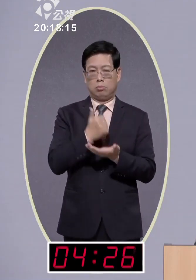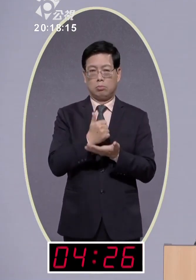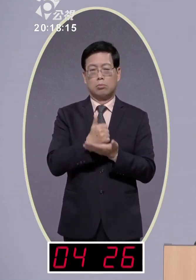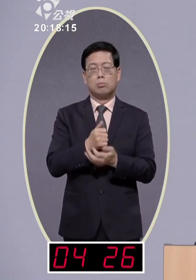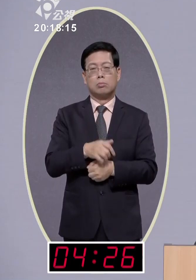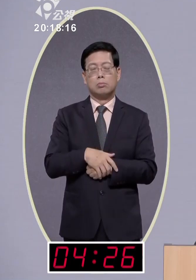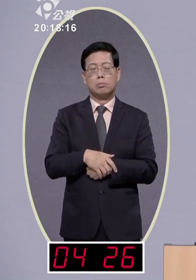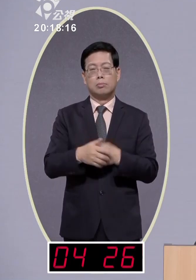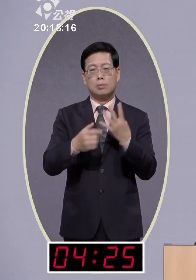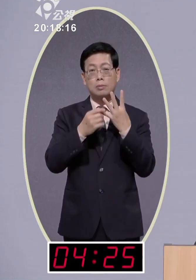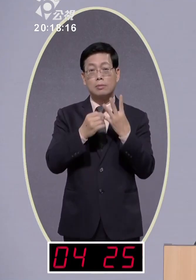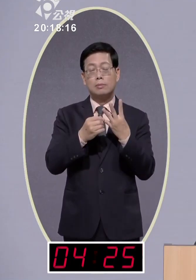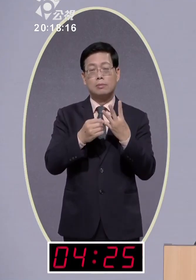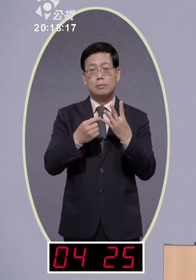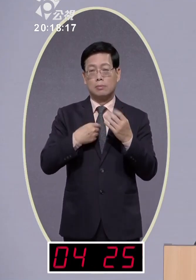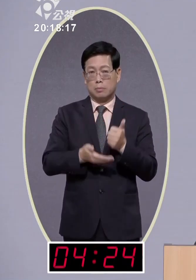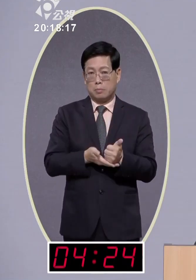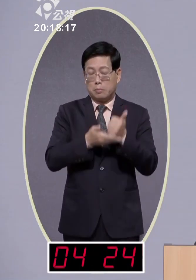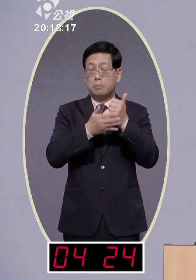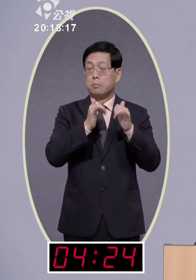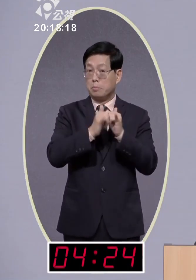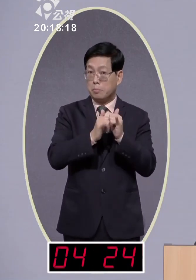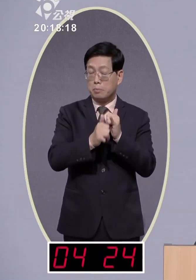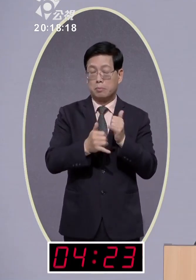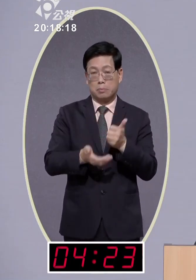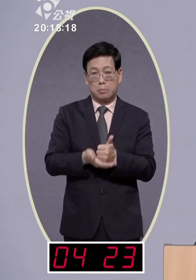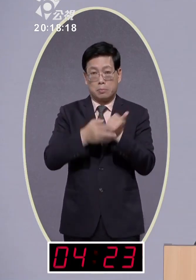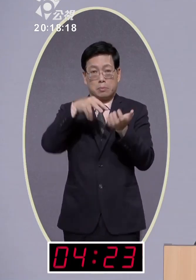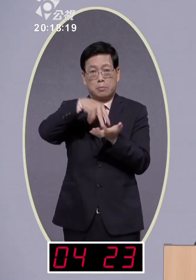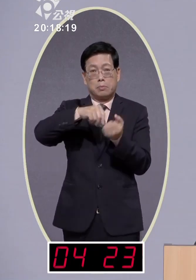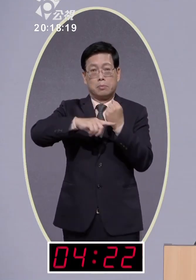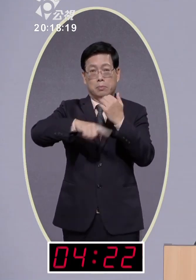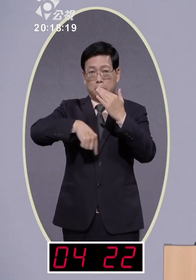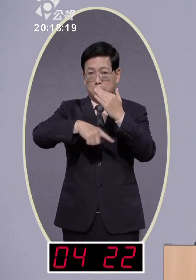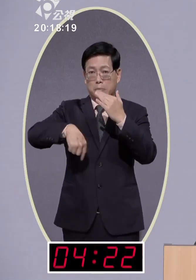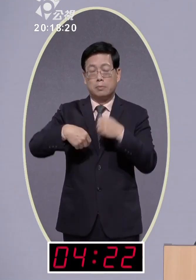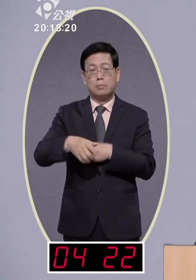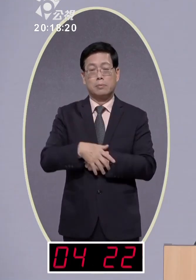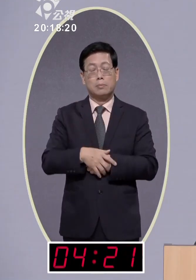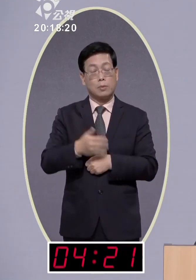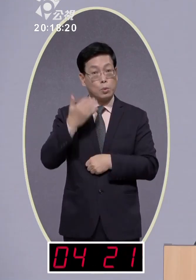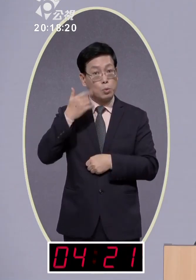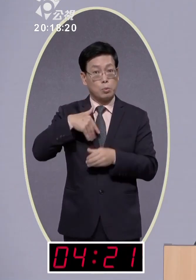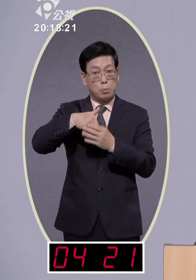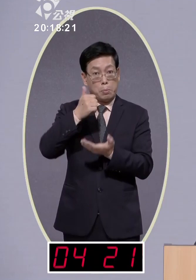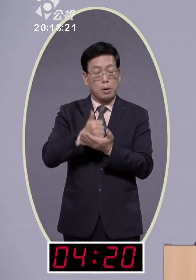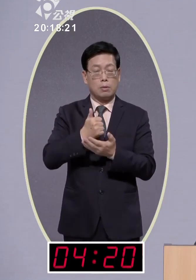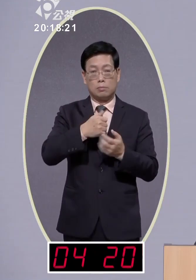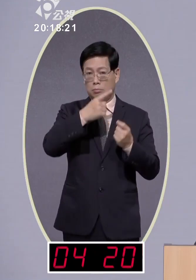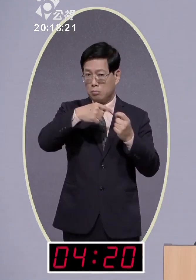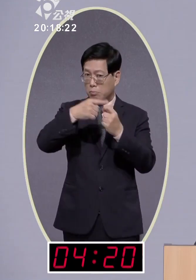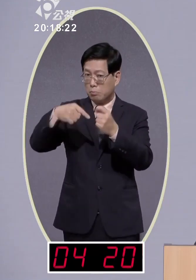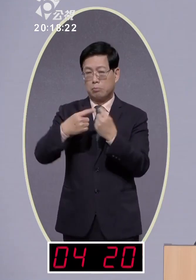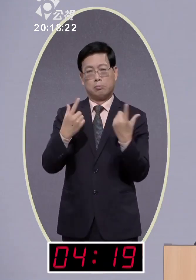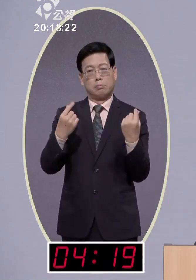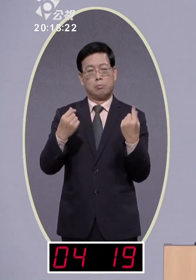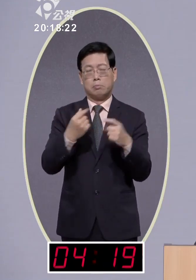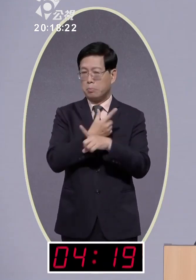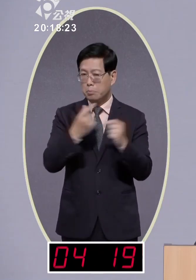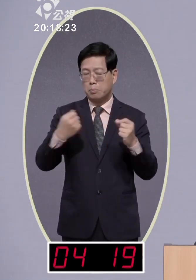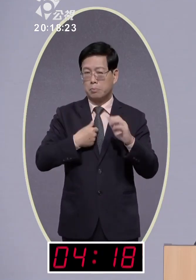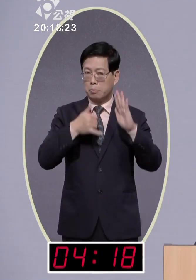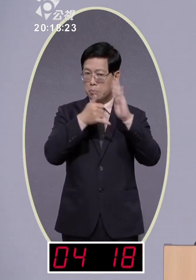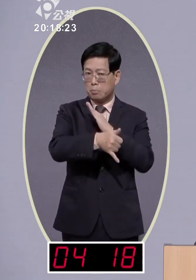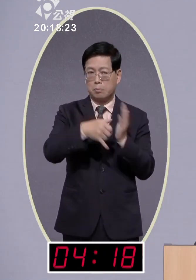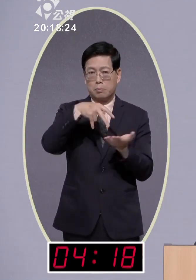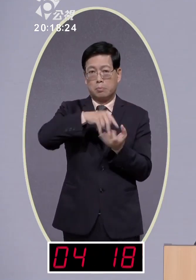第四，我会尊重民意，我会尊重立法院。我当选之后，每年一定会到立